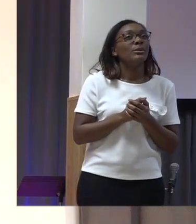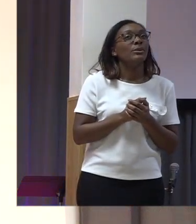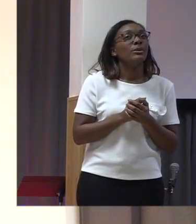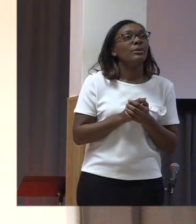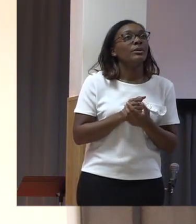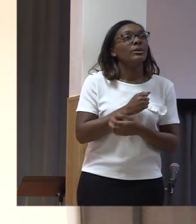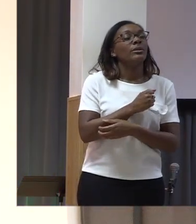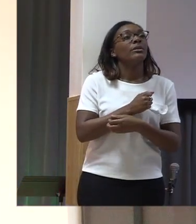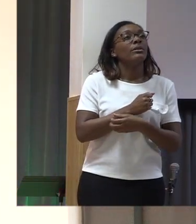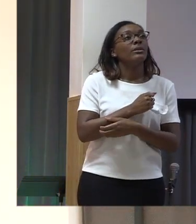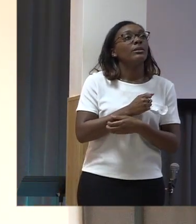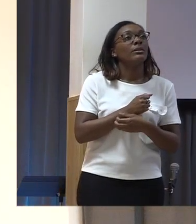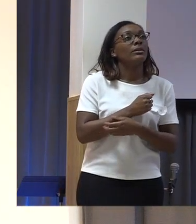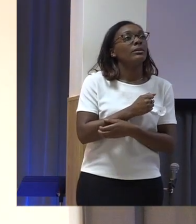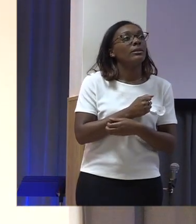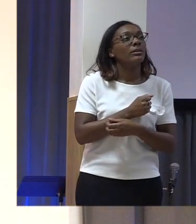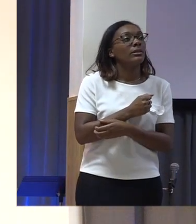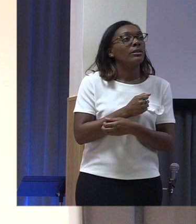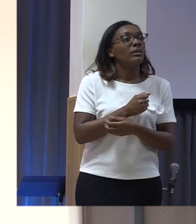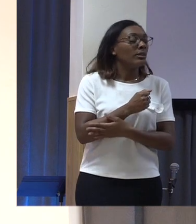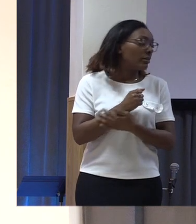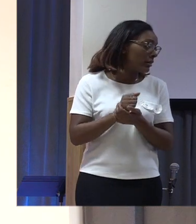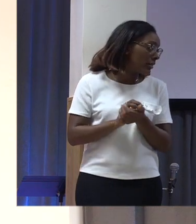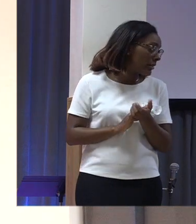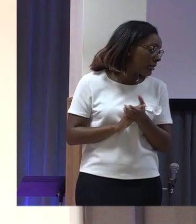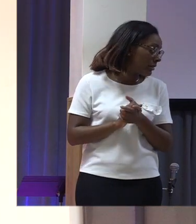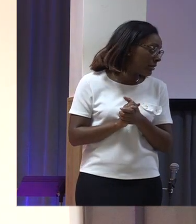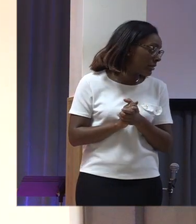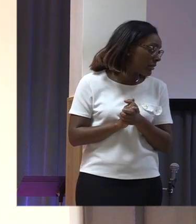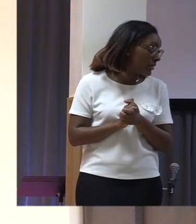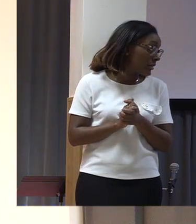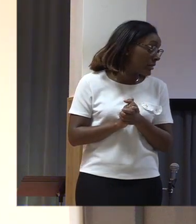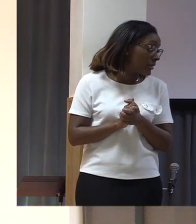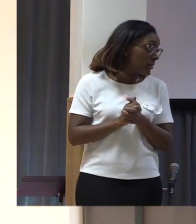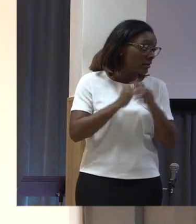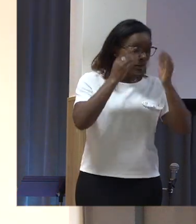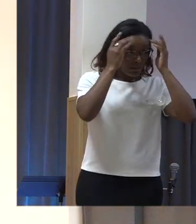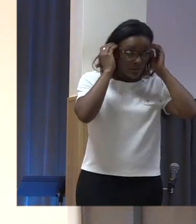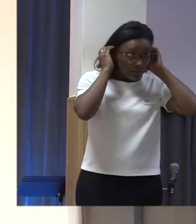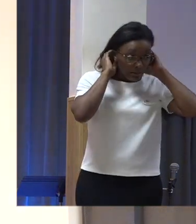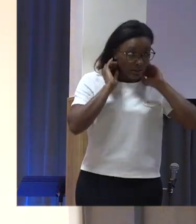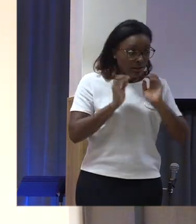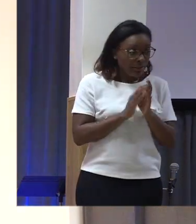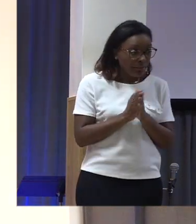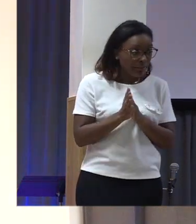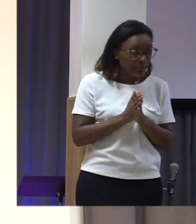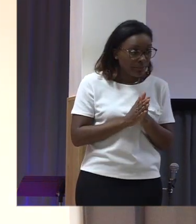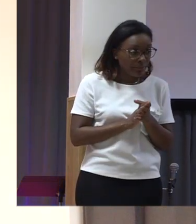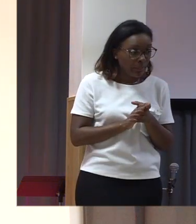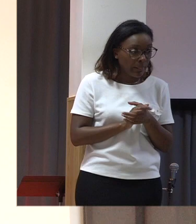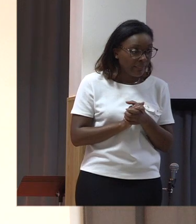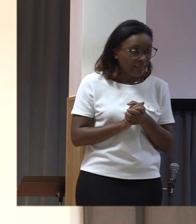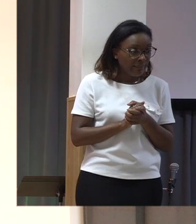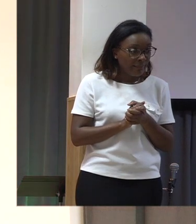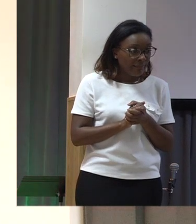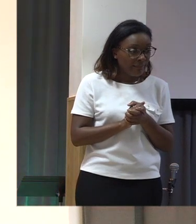pouvoir de décider du moment de son instauration, à l'instar des autres offices, comme l'office prophétique que nous retrouvons